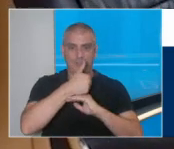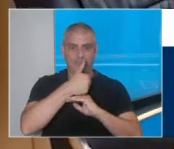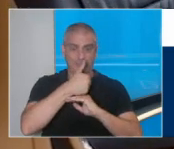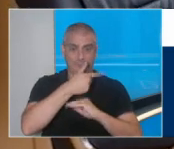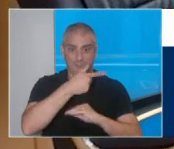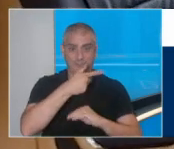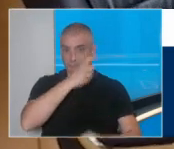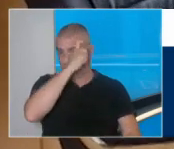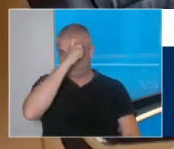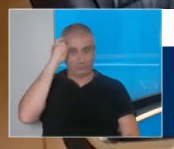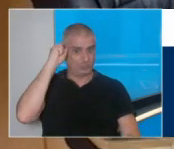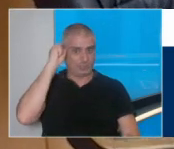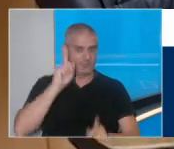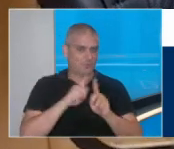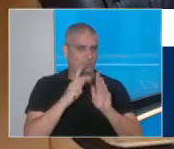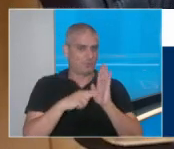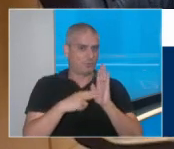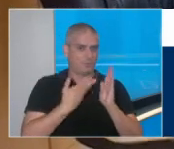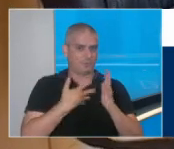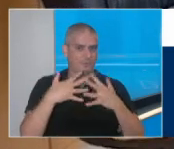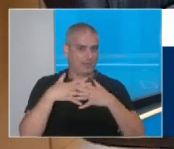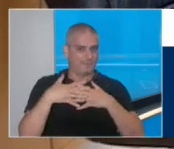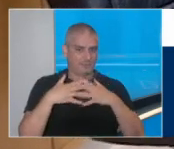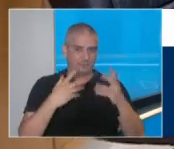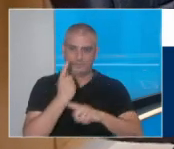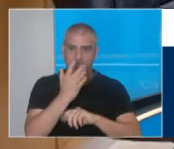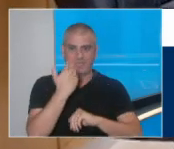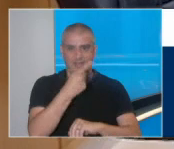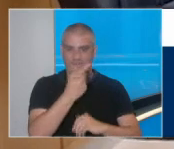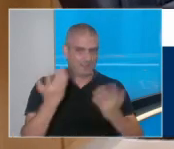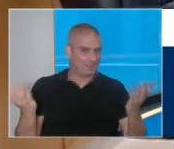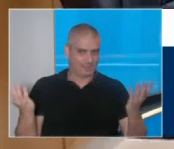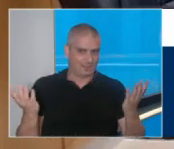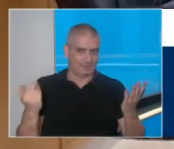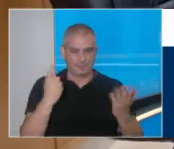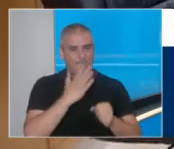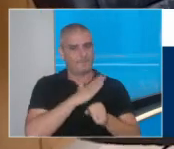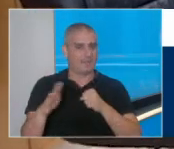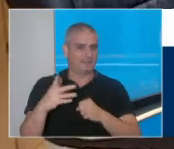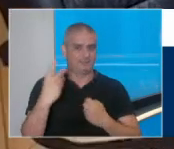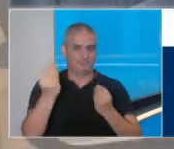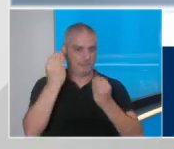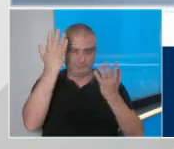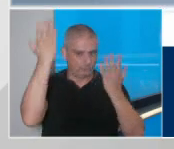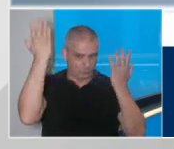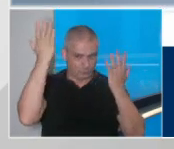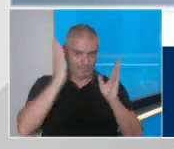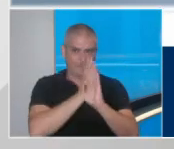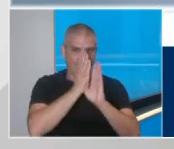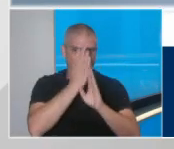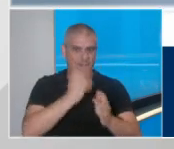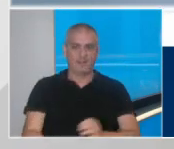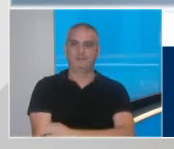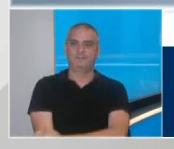הג'יהאד, זה כמו התמונות שאנחנו מקבלים בדרך כלל מארצות הברית, רגע לפני שהם מחסלים איזה מחבל